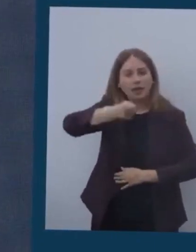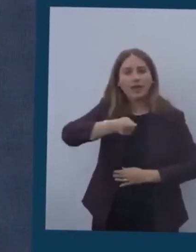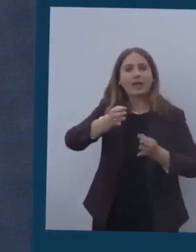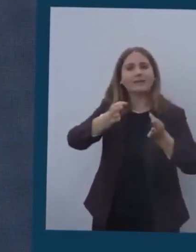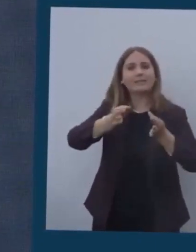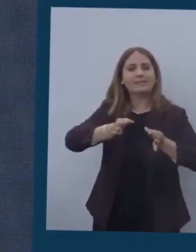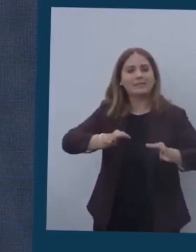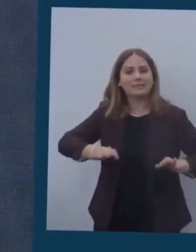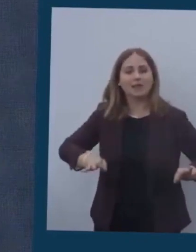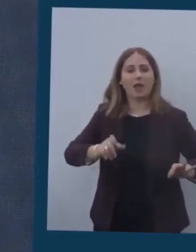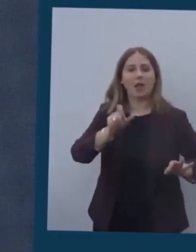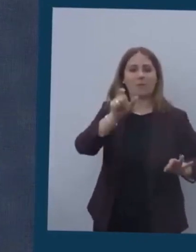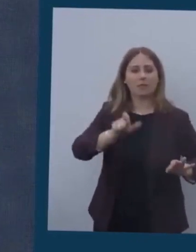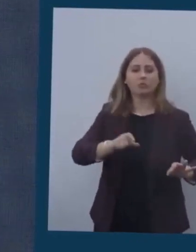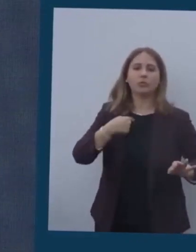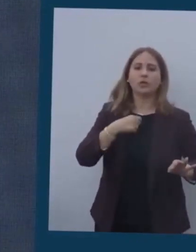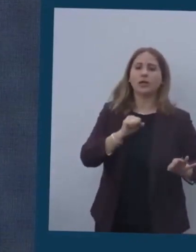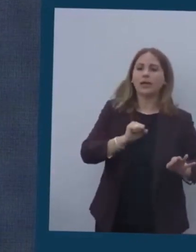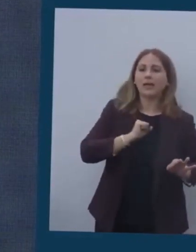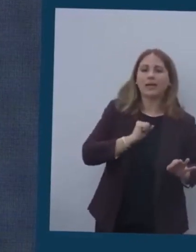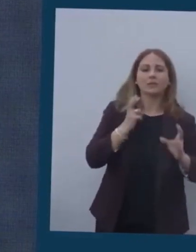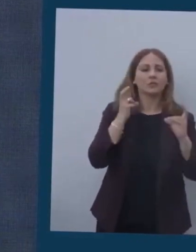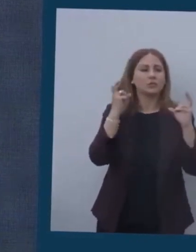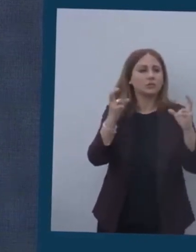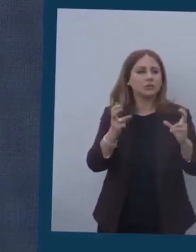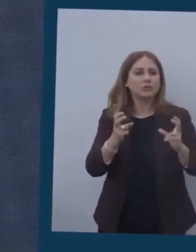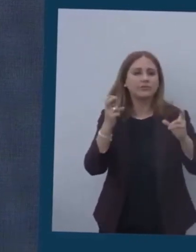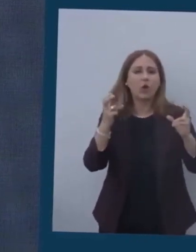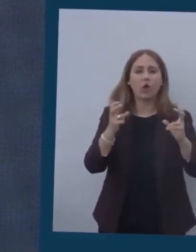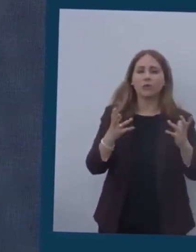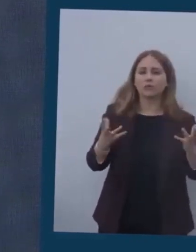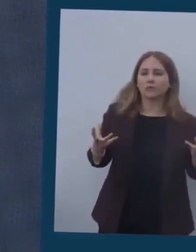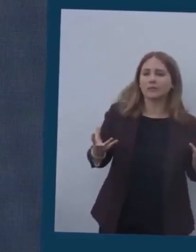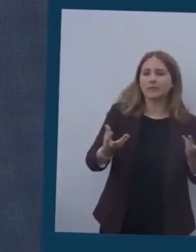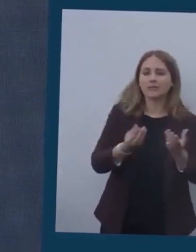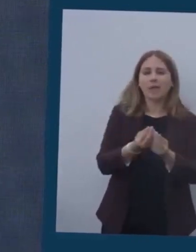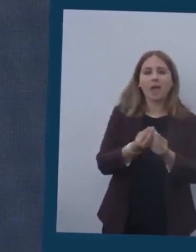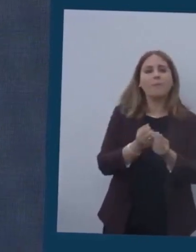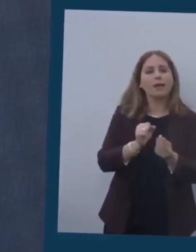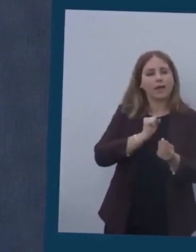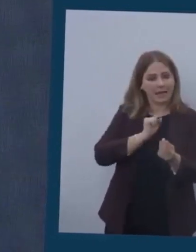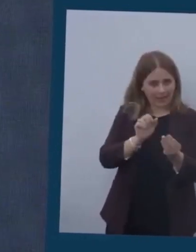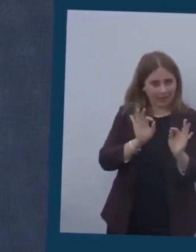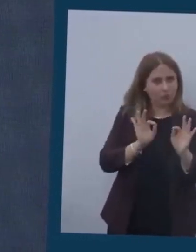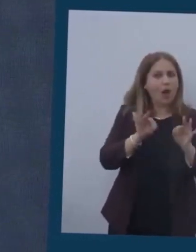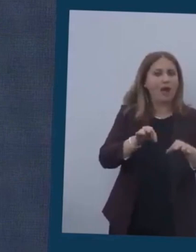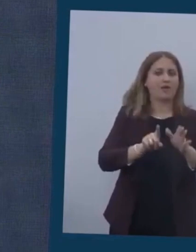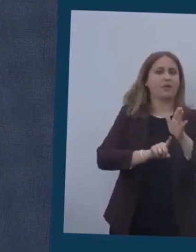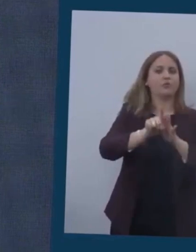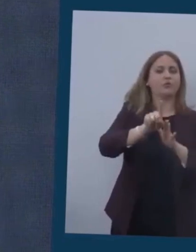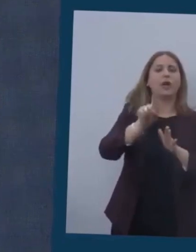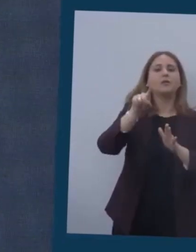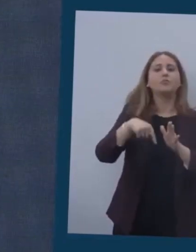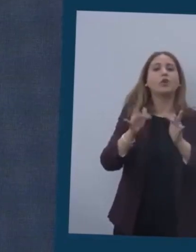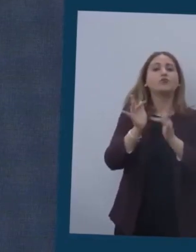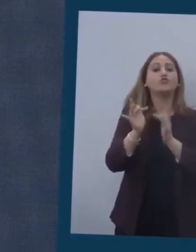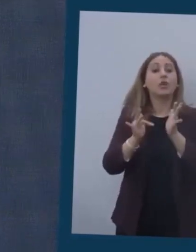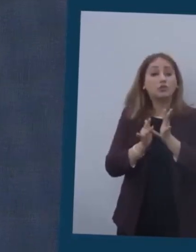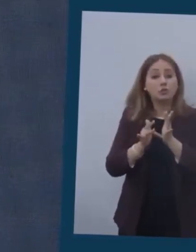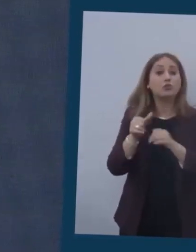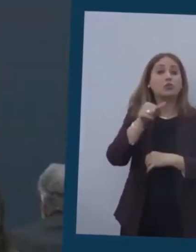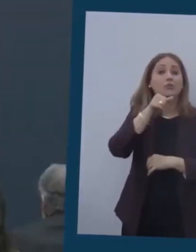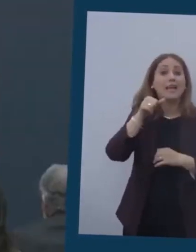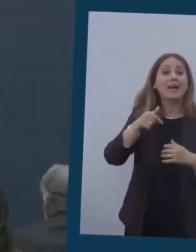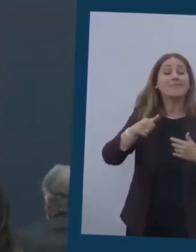che gli sforzi che stiamo facendo tutti insieme porteranno i risultati. Anche Gesù Cristo ci ha messo 6 giorni a